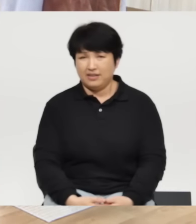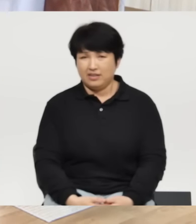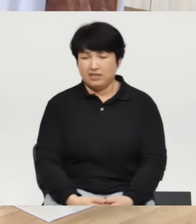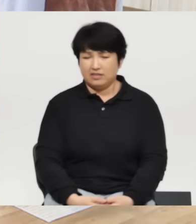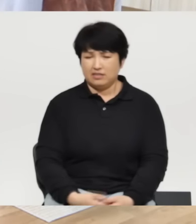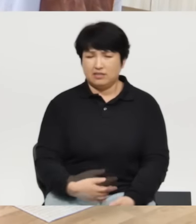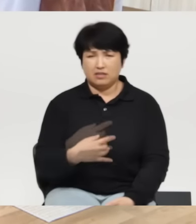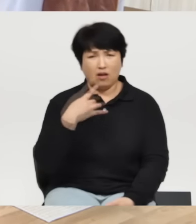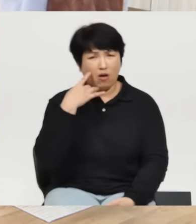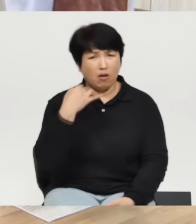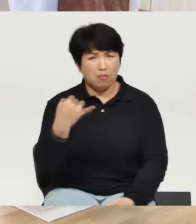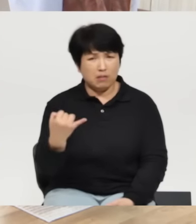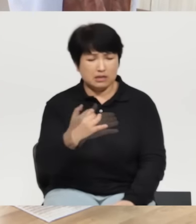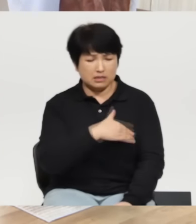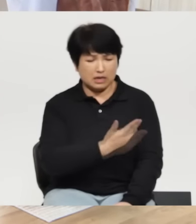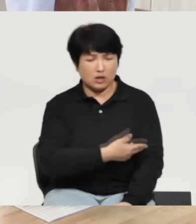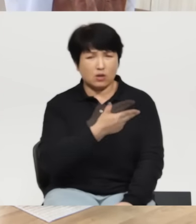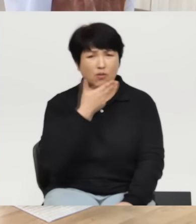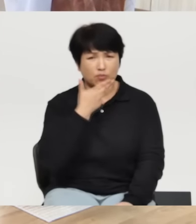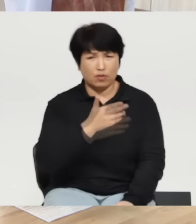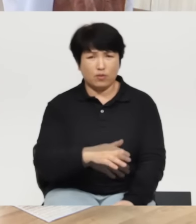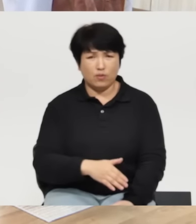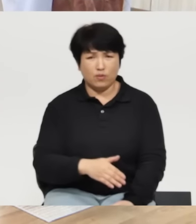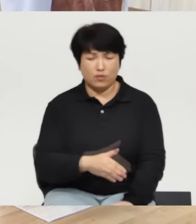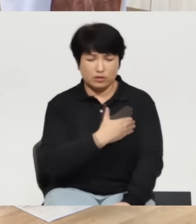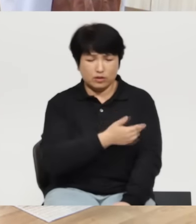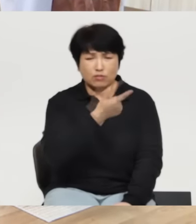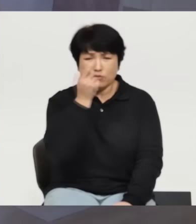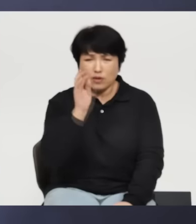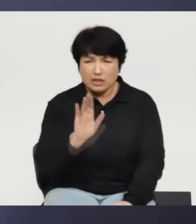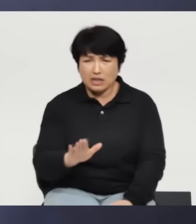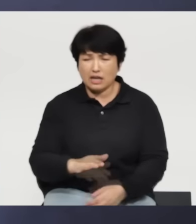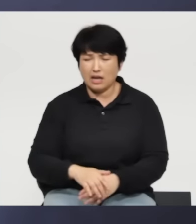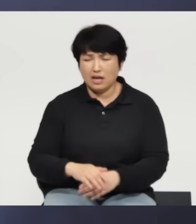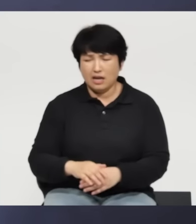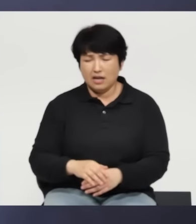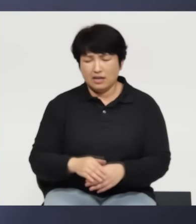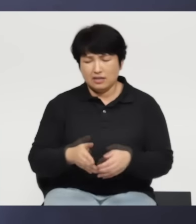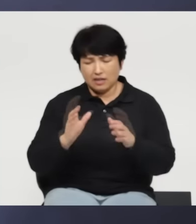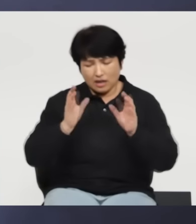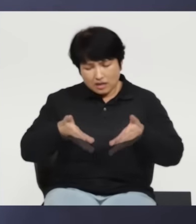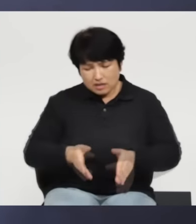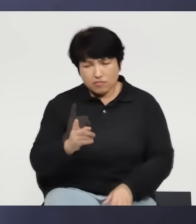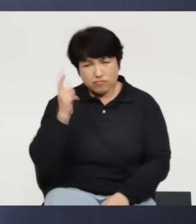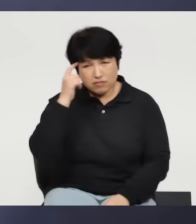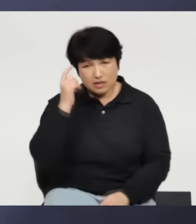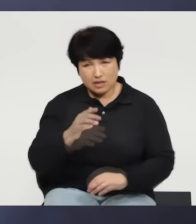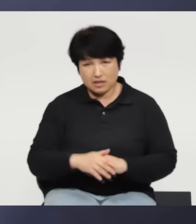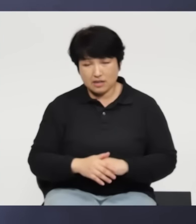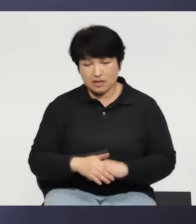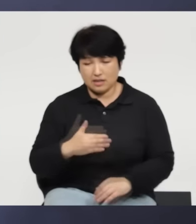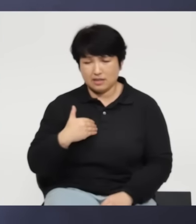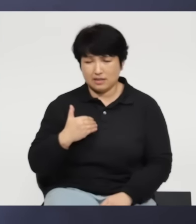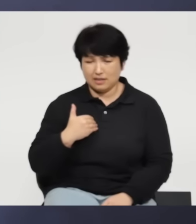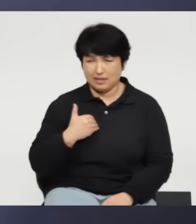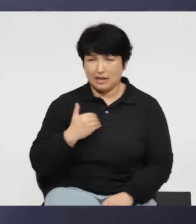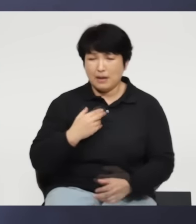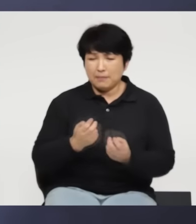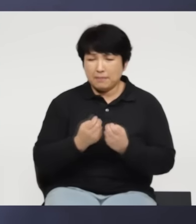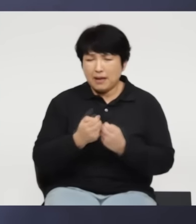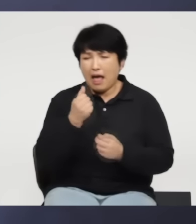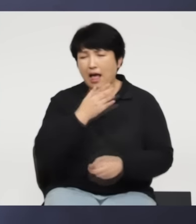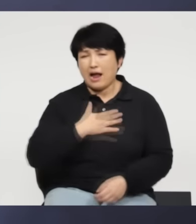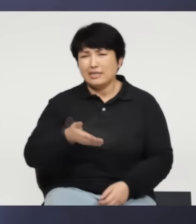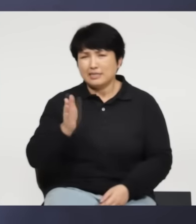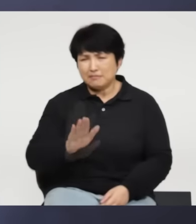왜 감사합니다. 엄마도 엄마 될 수준도 안 되는 사람들이 애를 낳아가 이렇게 힘들어요. 이 수준이 되는 나도 안